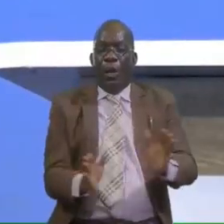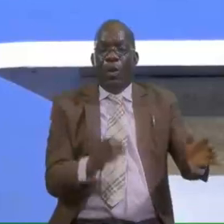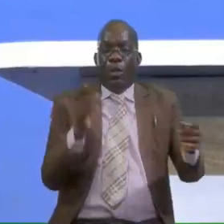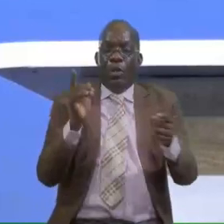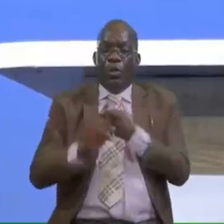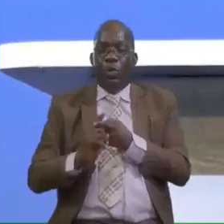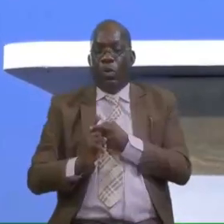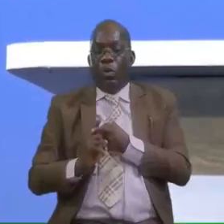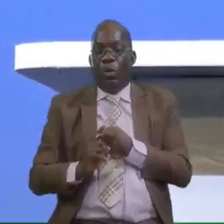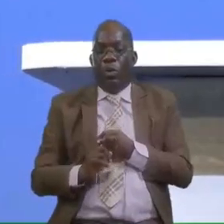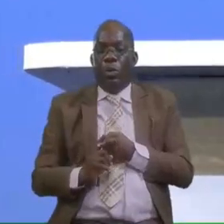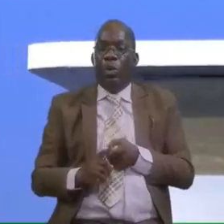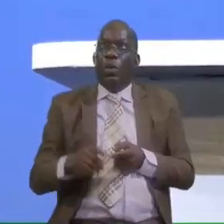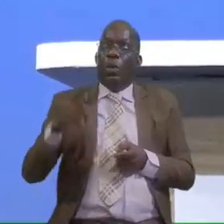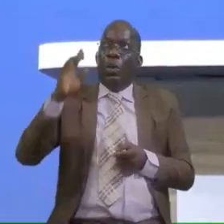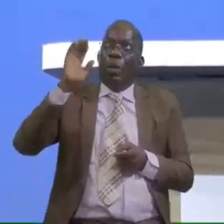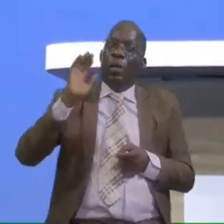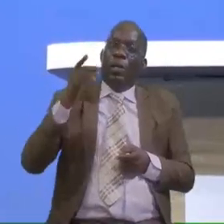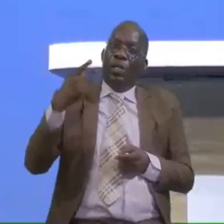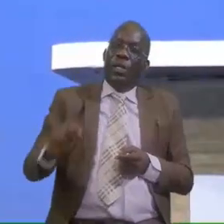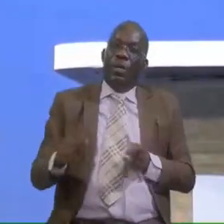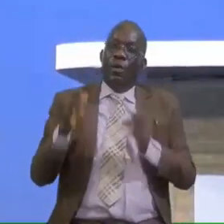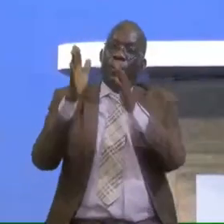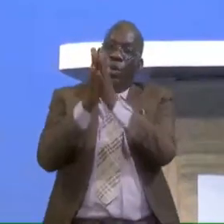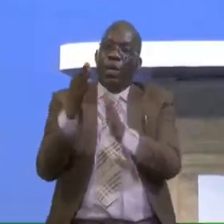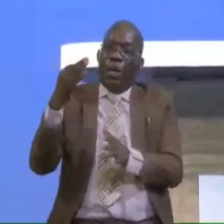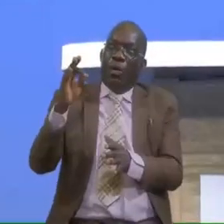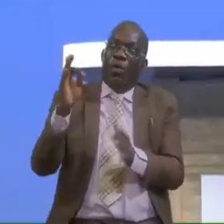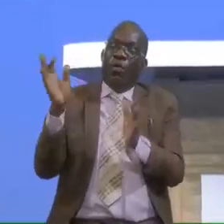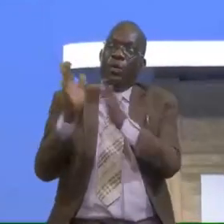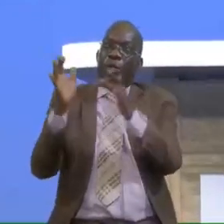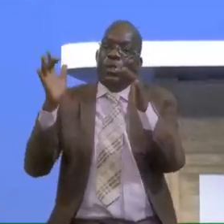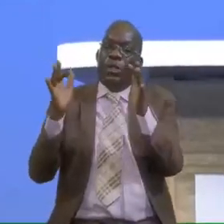conformément à l'intercession de Jésus,